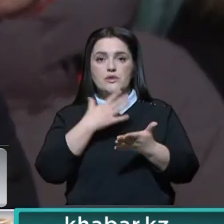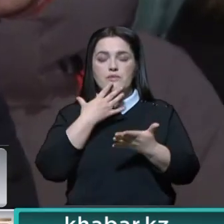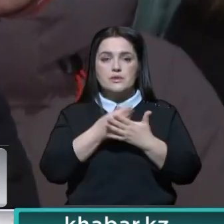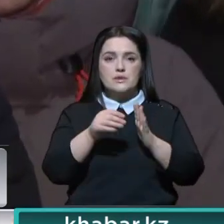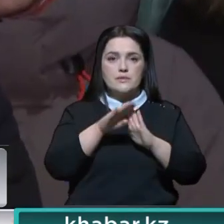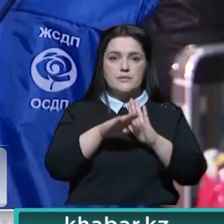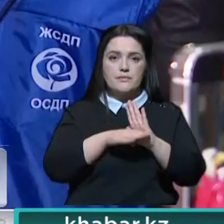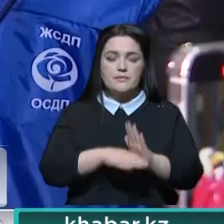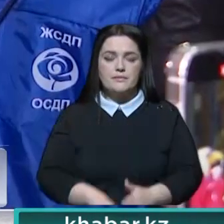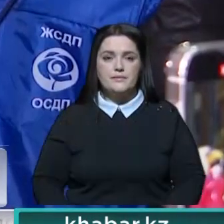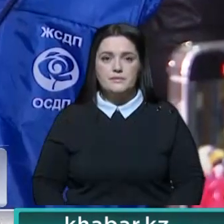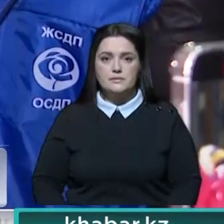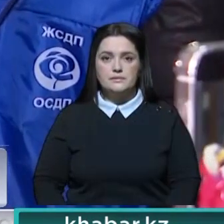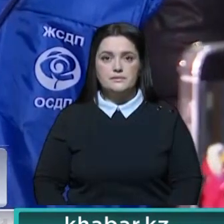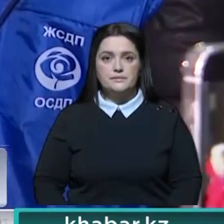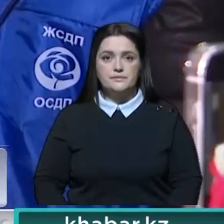основные положения своей программы.